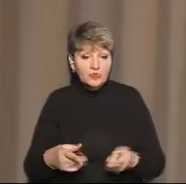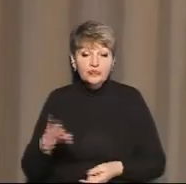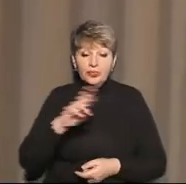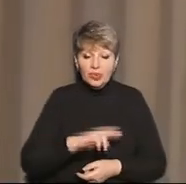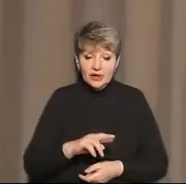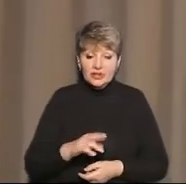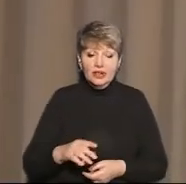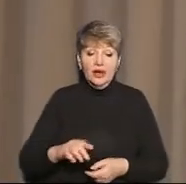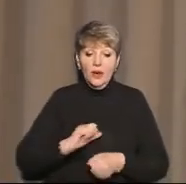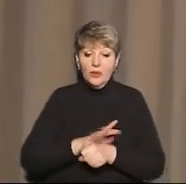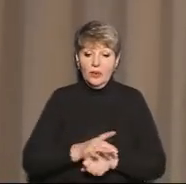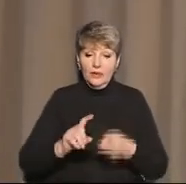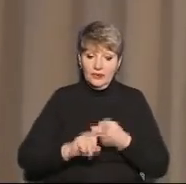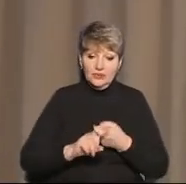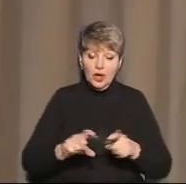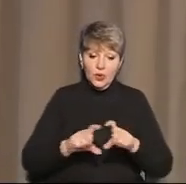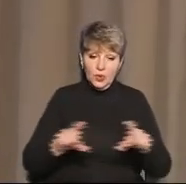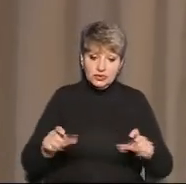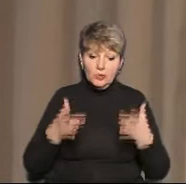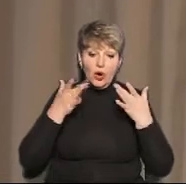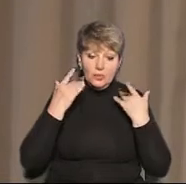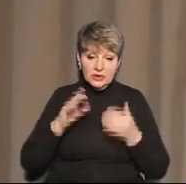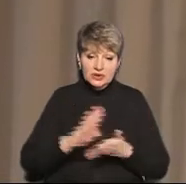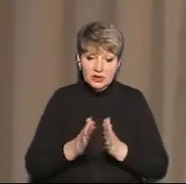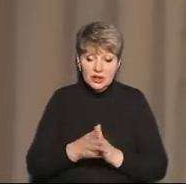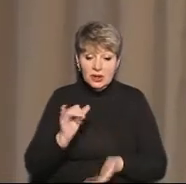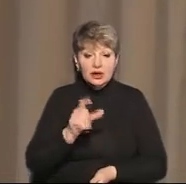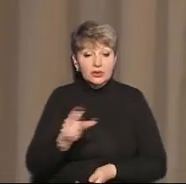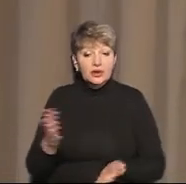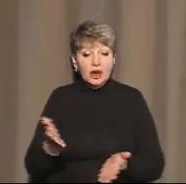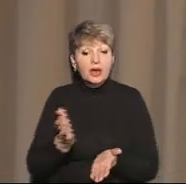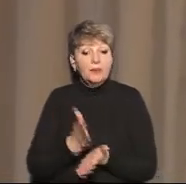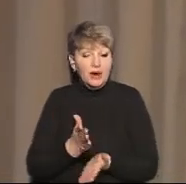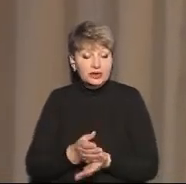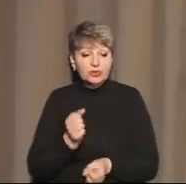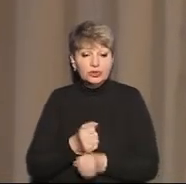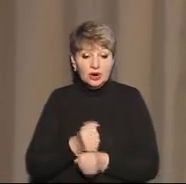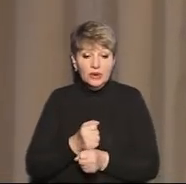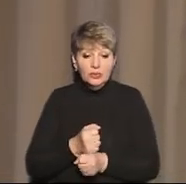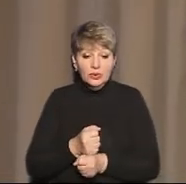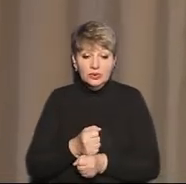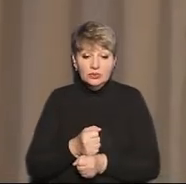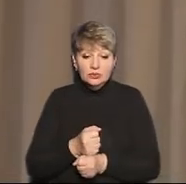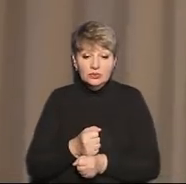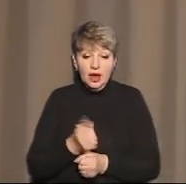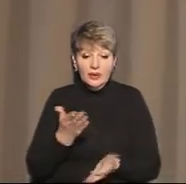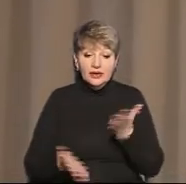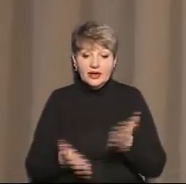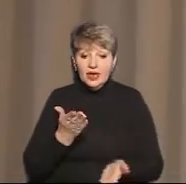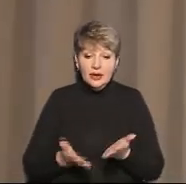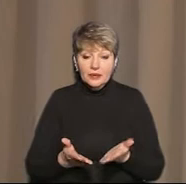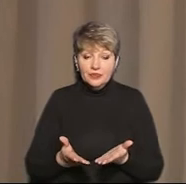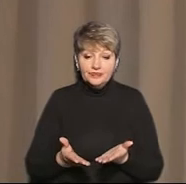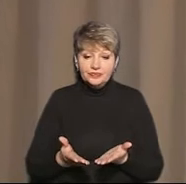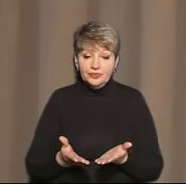ковідного госпіталю облегчить ситуацію, і для тих людей, які матимуть роботу тут, незалежно, якщо з